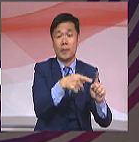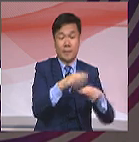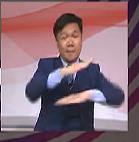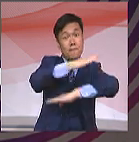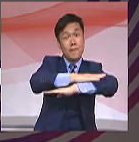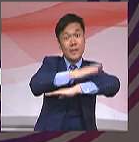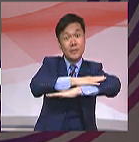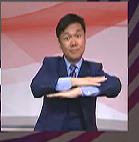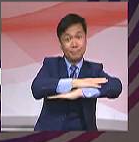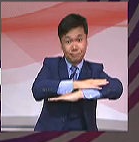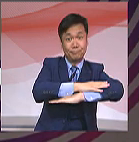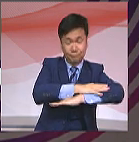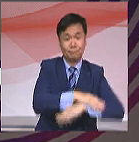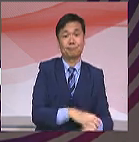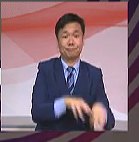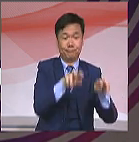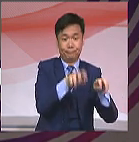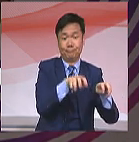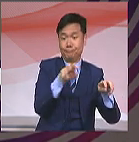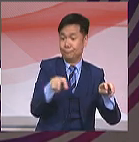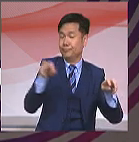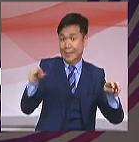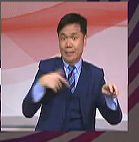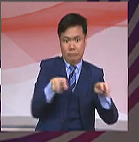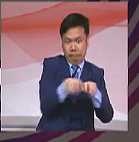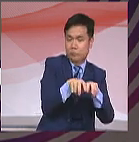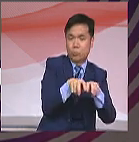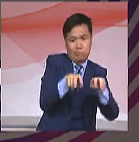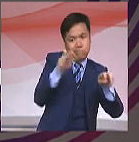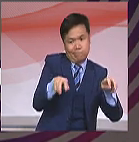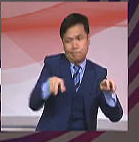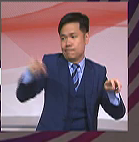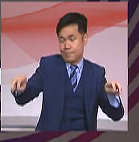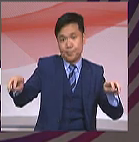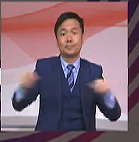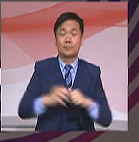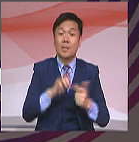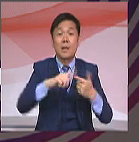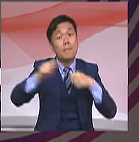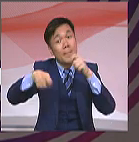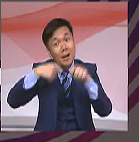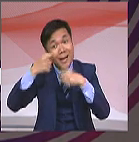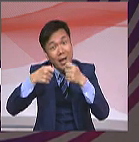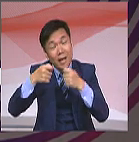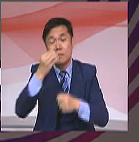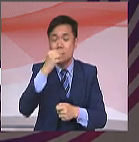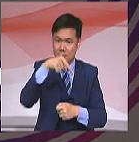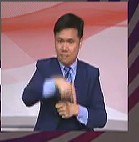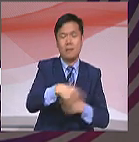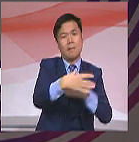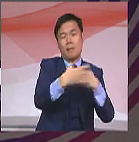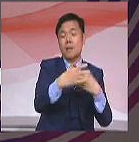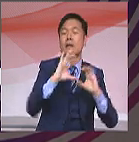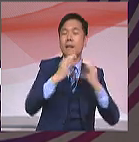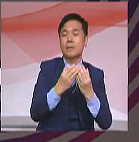kelas untuk memastikan terdapat penjarakan fizikal antara murid-murid. Mereka juga makan di dalam kelas, tidak makan di